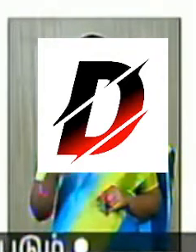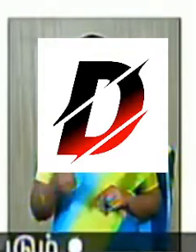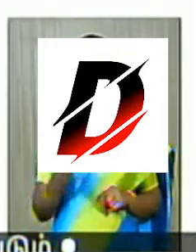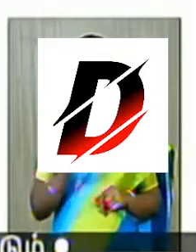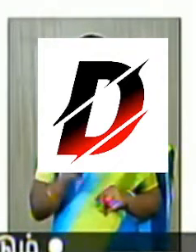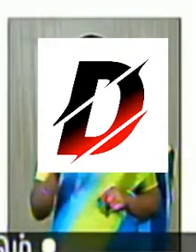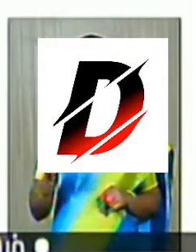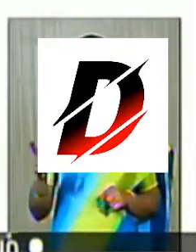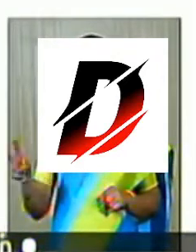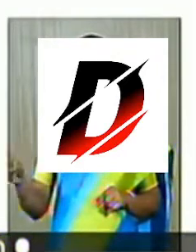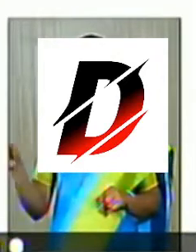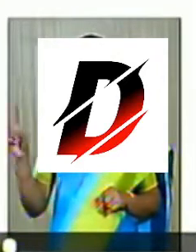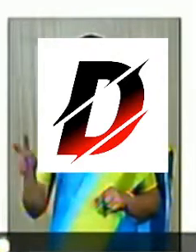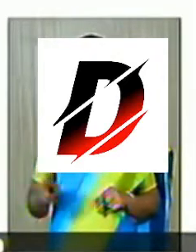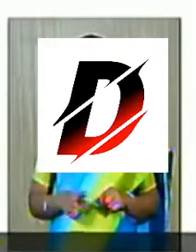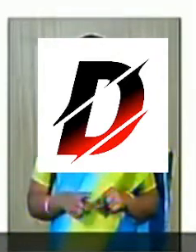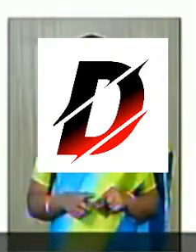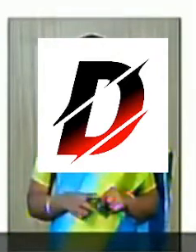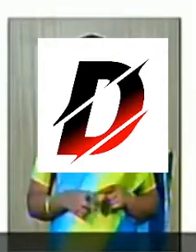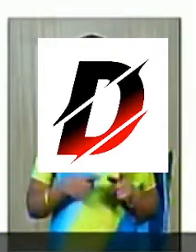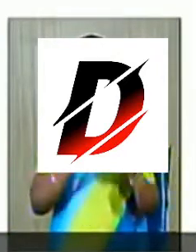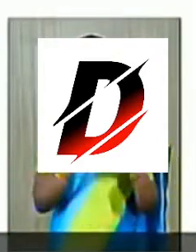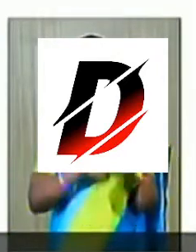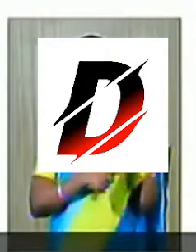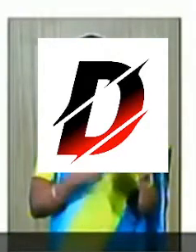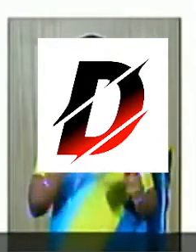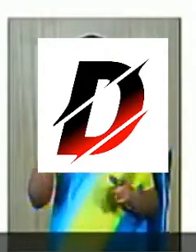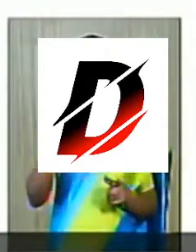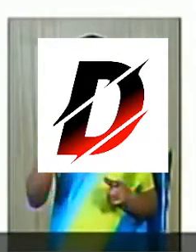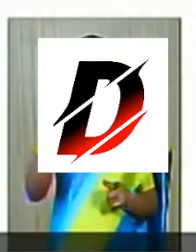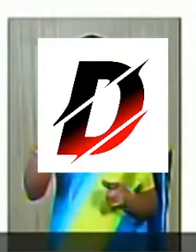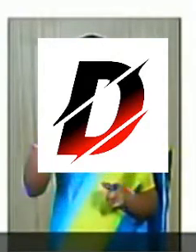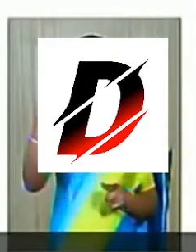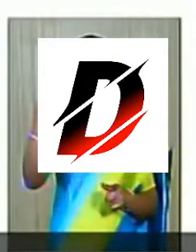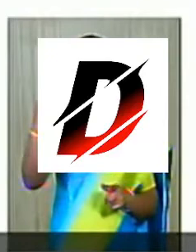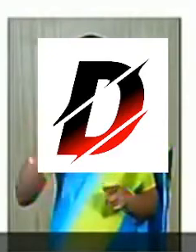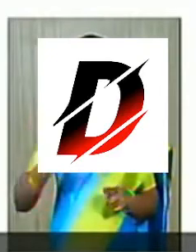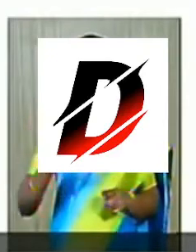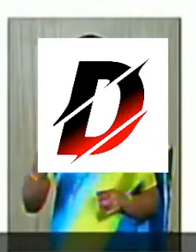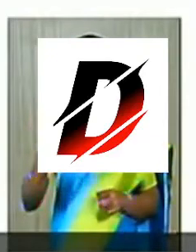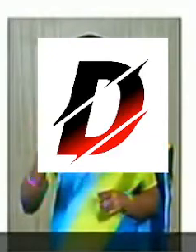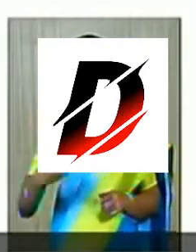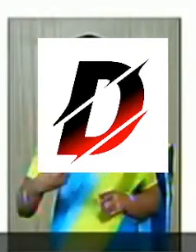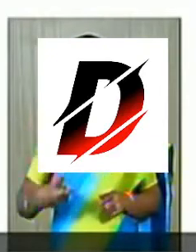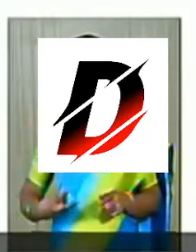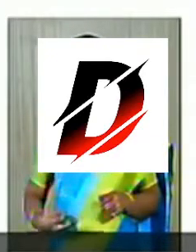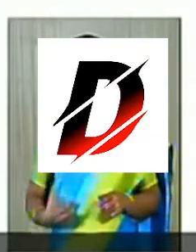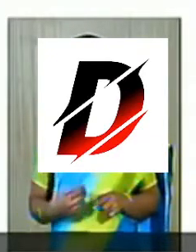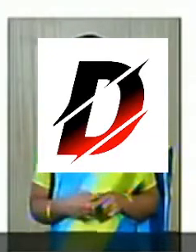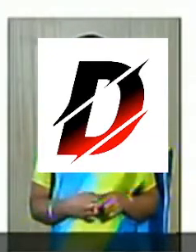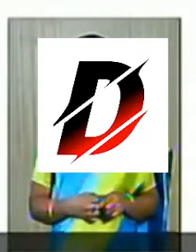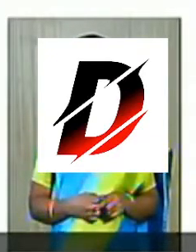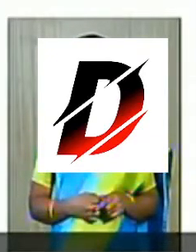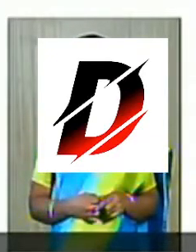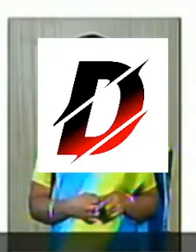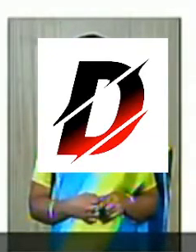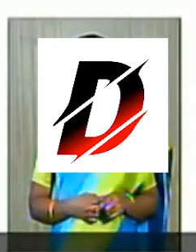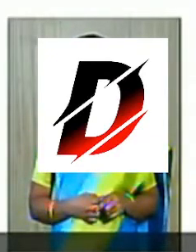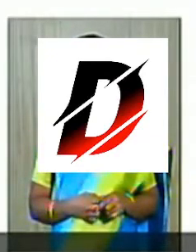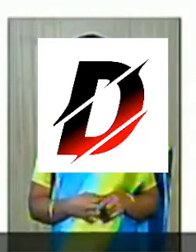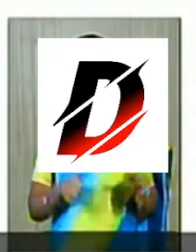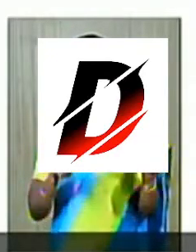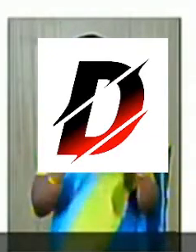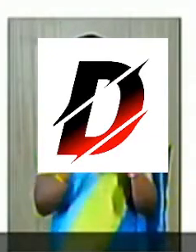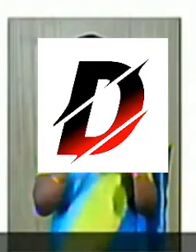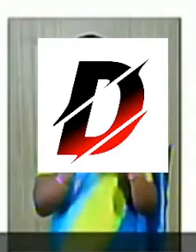2 4 6 அப்படியே ரெட்டப்படையில் எடுத்துக்கலாம். கீழே அதே போல் 2 -2 -4 -4 எடுத்துக்கலாம். இப்போ புள்ளிகளை குறிச்சாச்சு மைனஸ். அப்போ